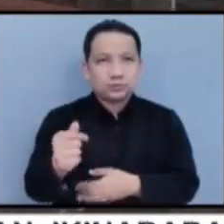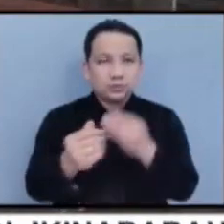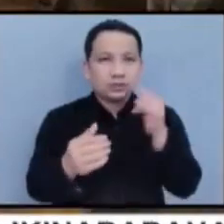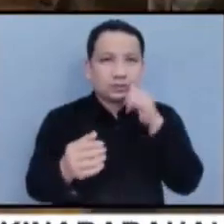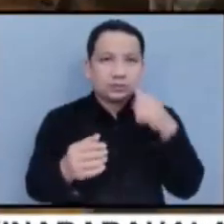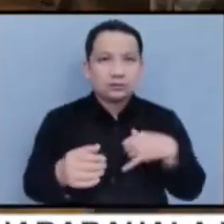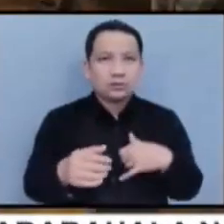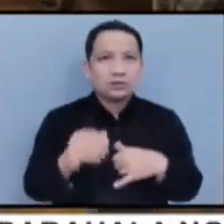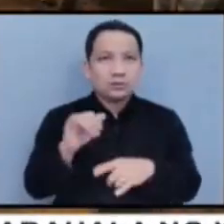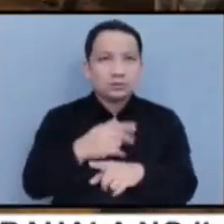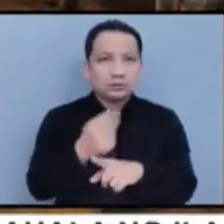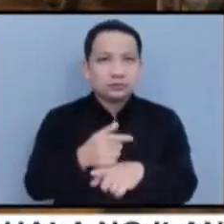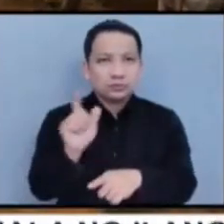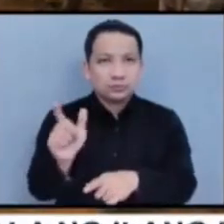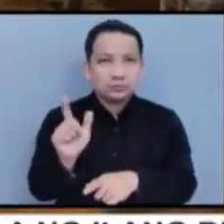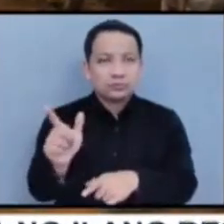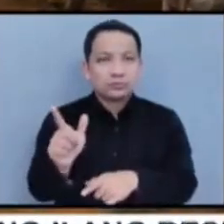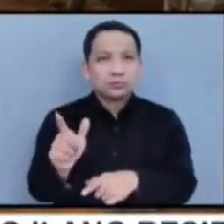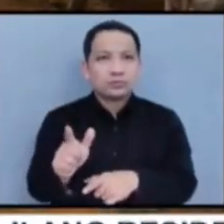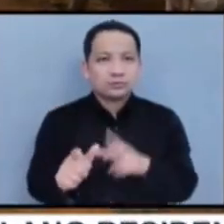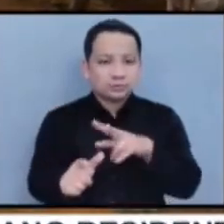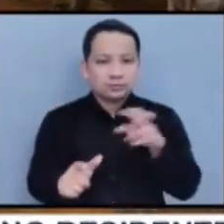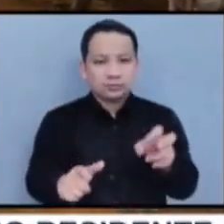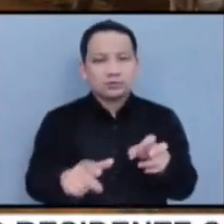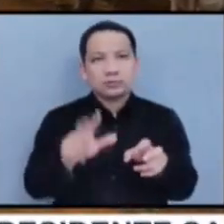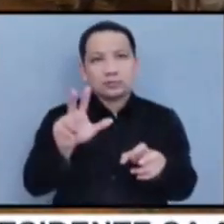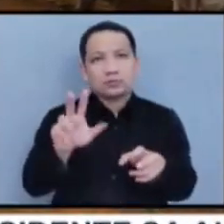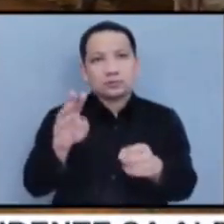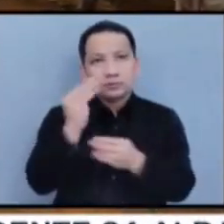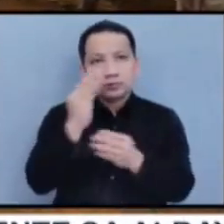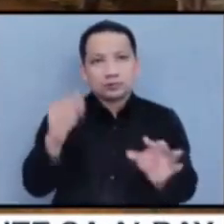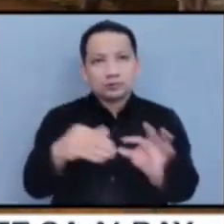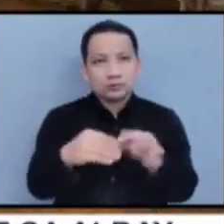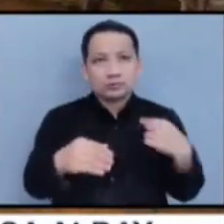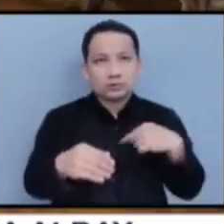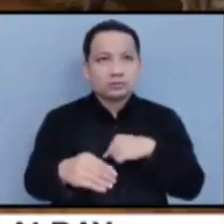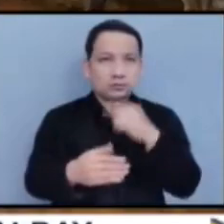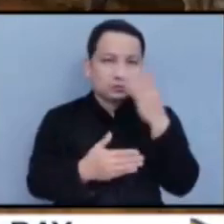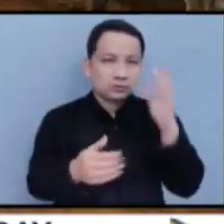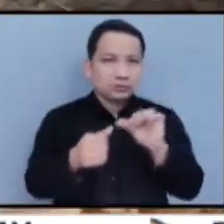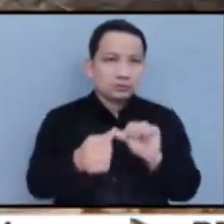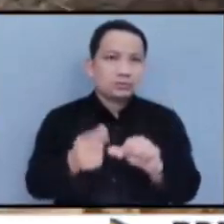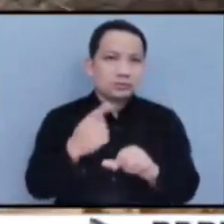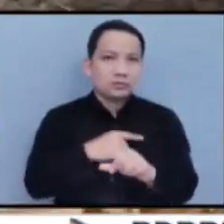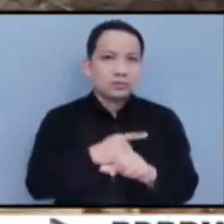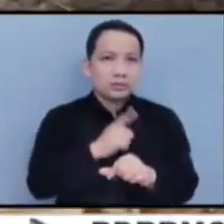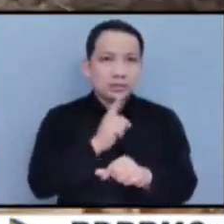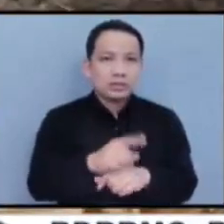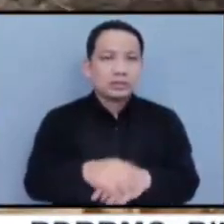June 20. Nasa 234 na alagang hayop naman ang namatay.